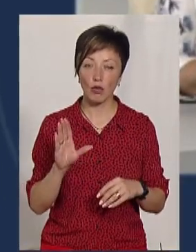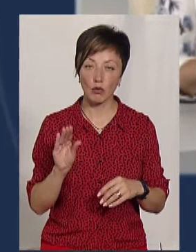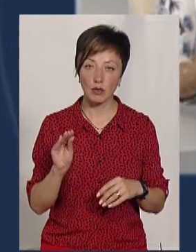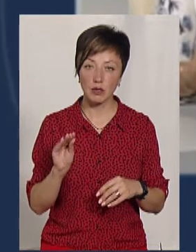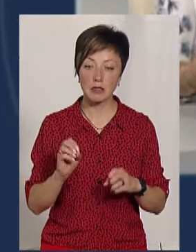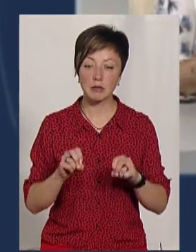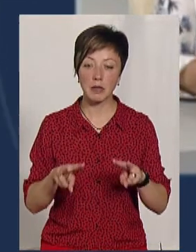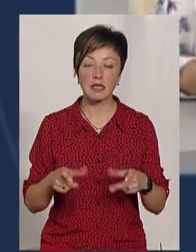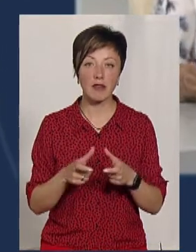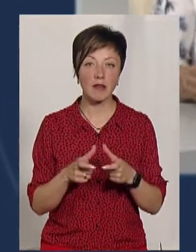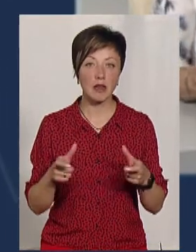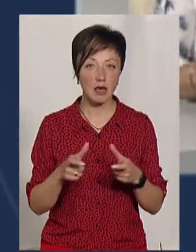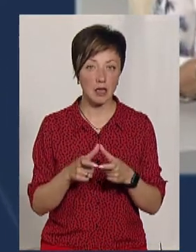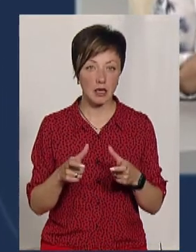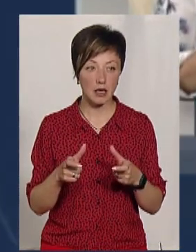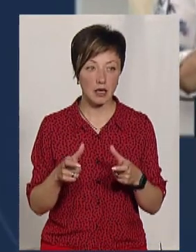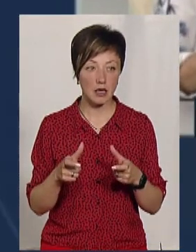спецпропуски, спецквитки, верніше,